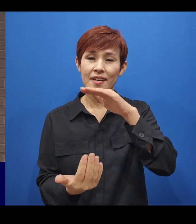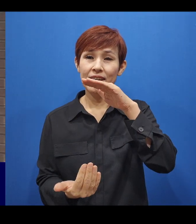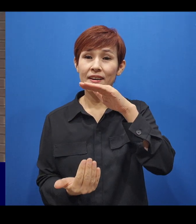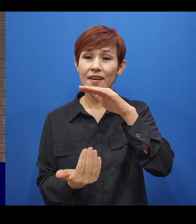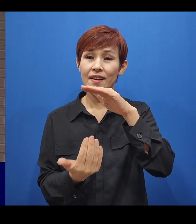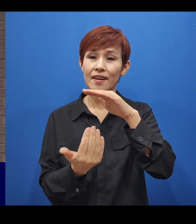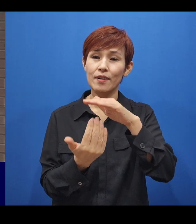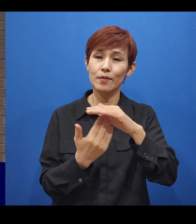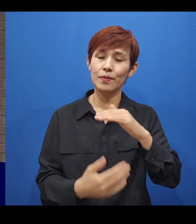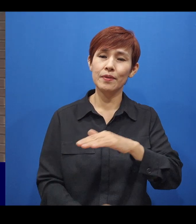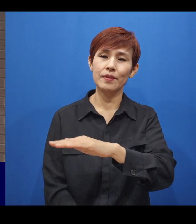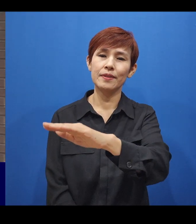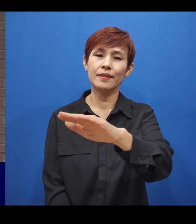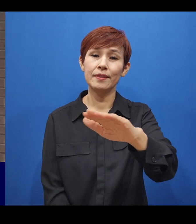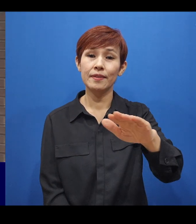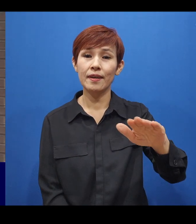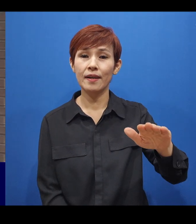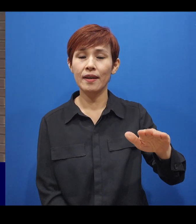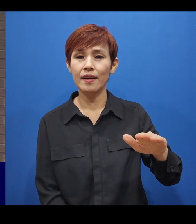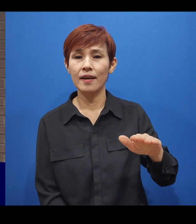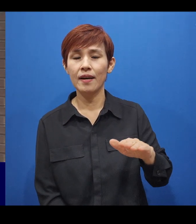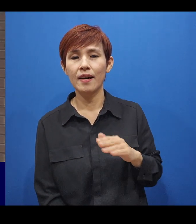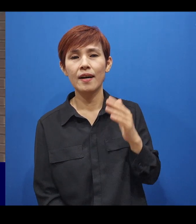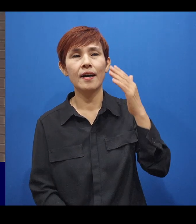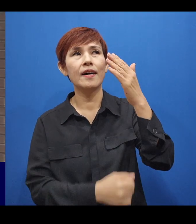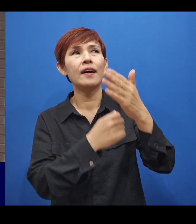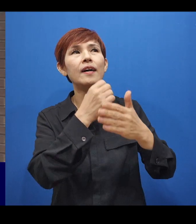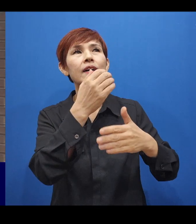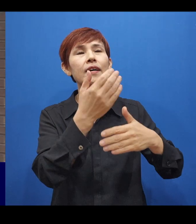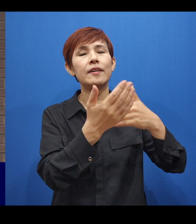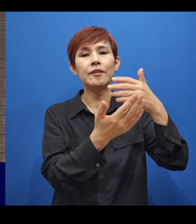전능하신 우리